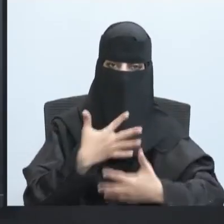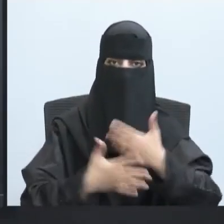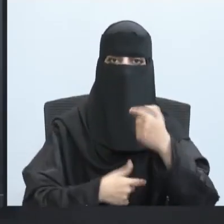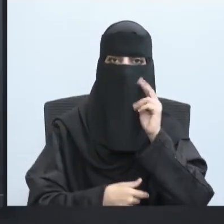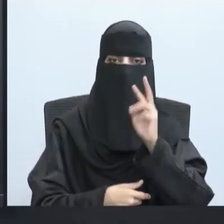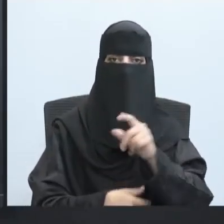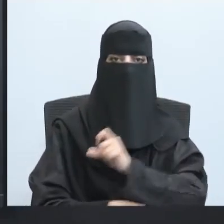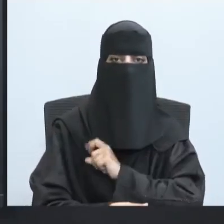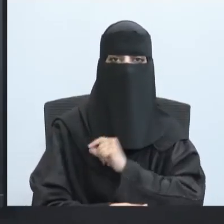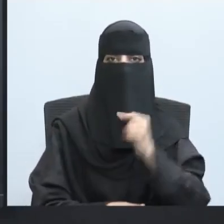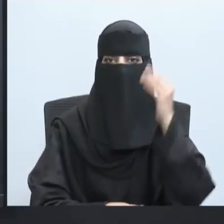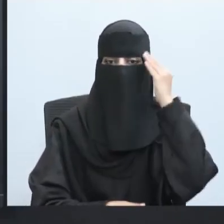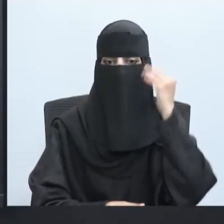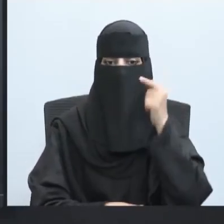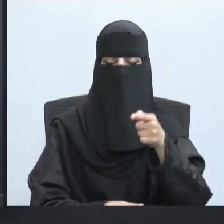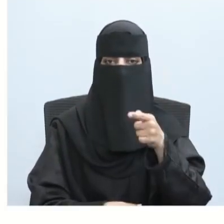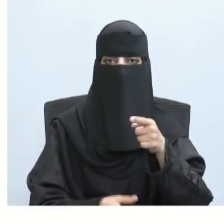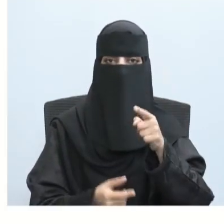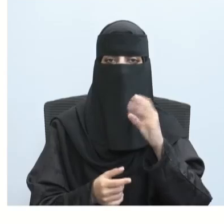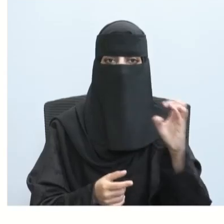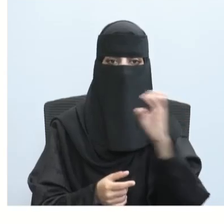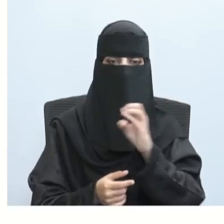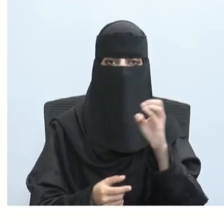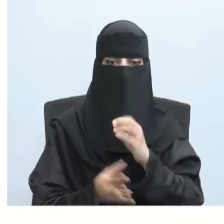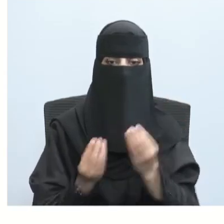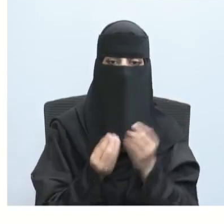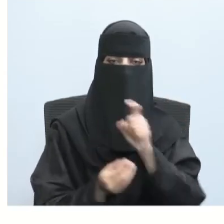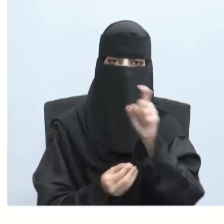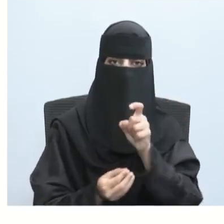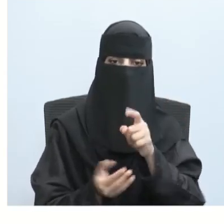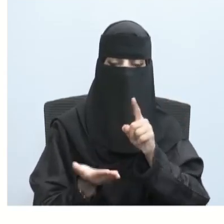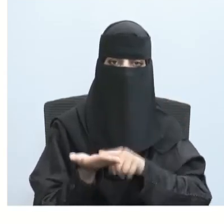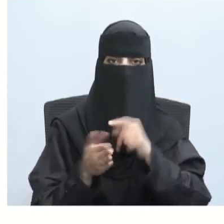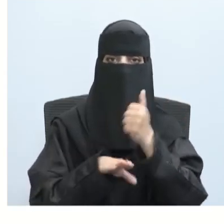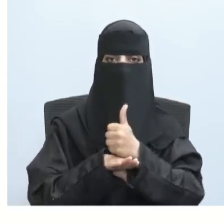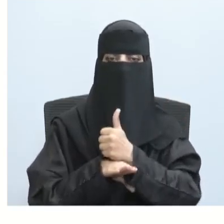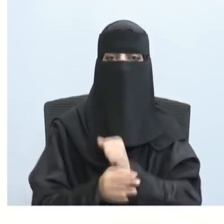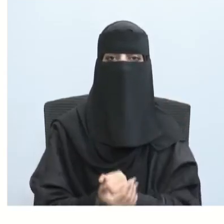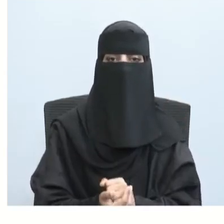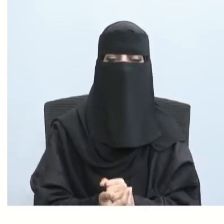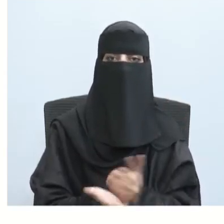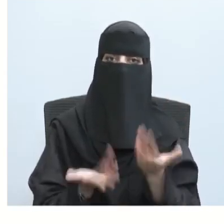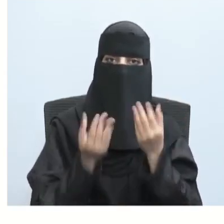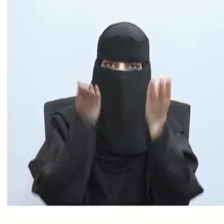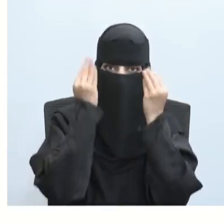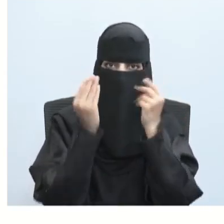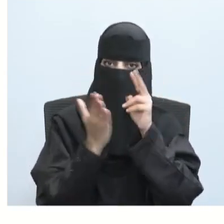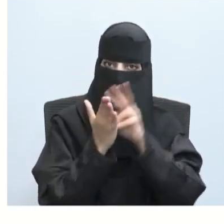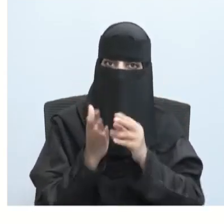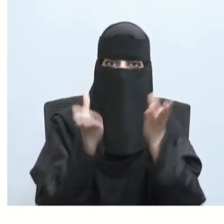عزيزي الطالب وعزيزتي الطالبه الاجابه عن هذا السؤال الاساسي لنقرا المزيد